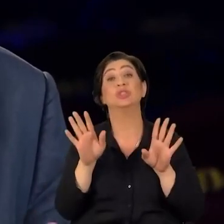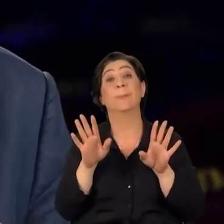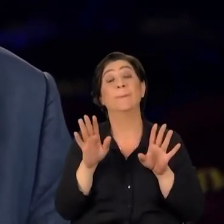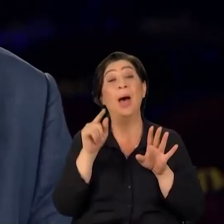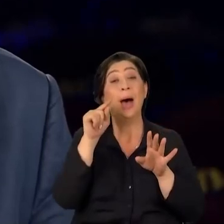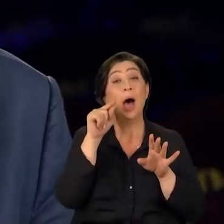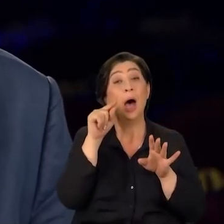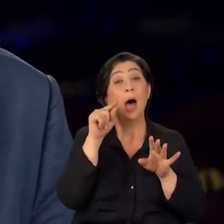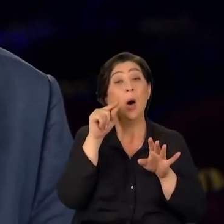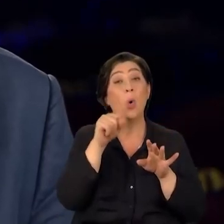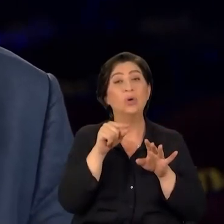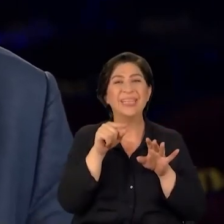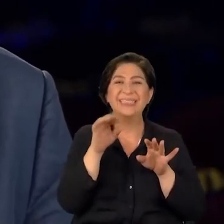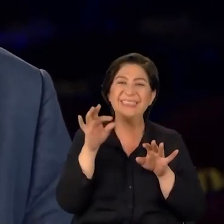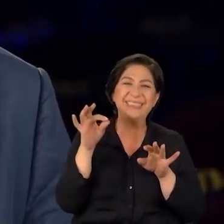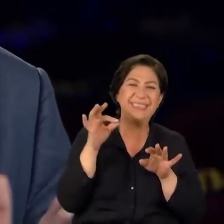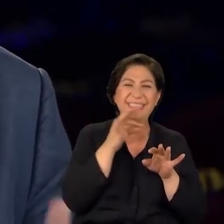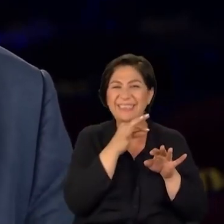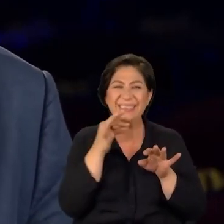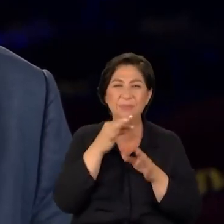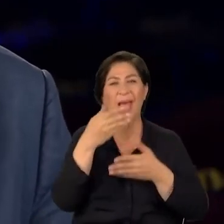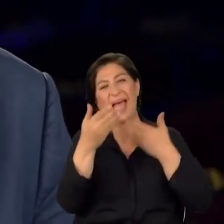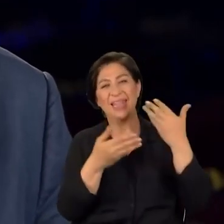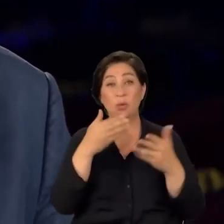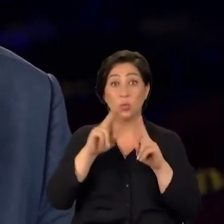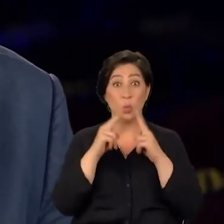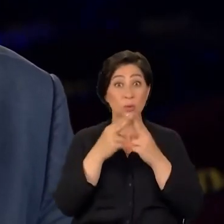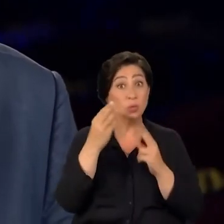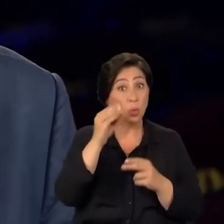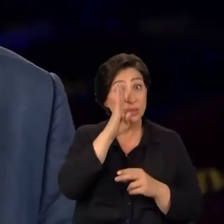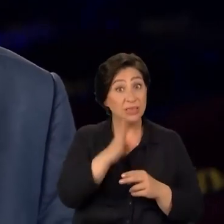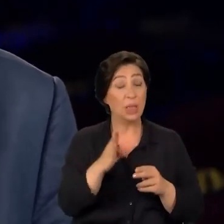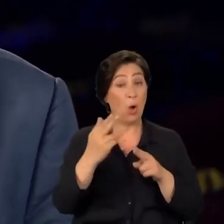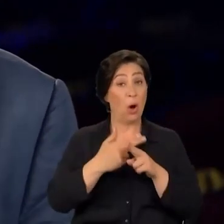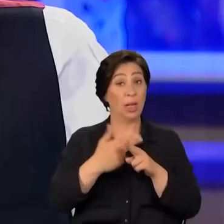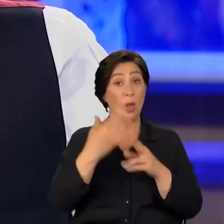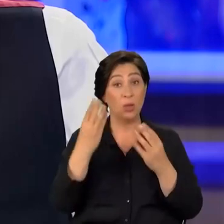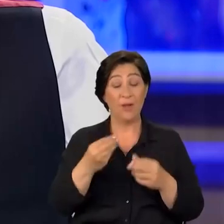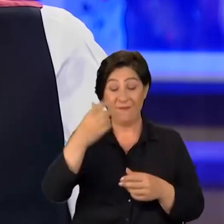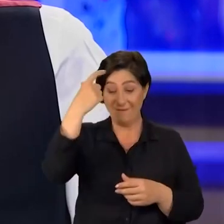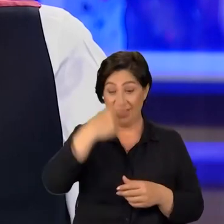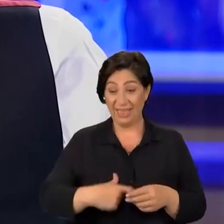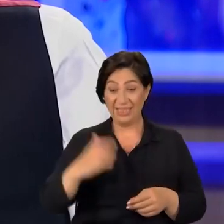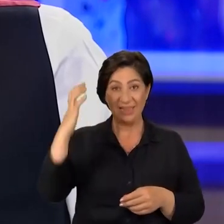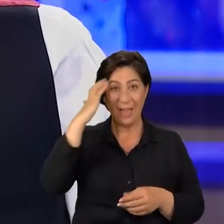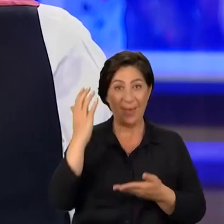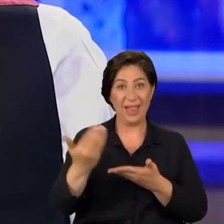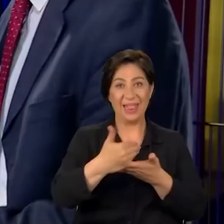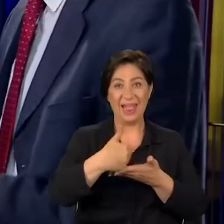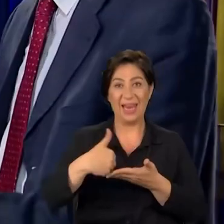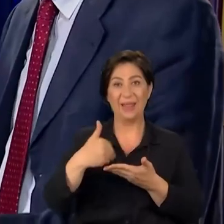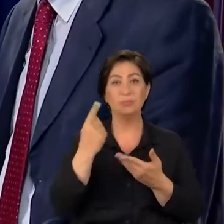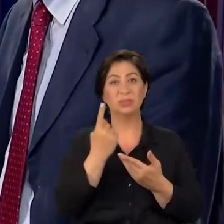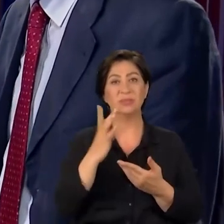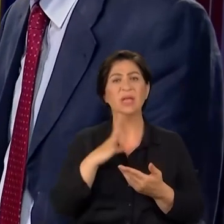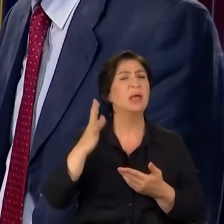Orada kısmen değinilen fakat şu anda dünyada ciddi ciddi örnekleri olan vatandaşlık temel geliri diye bir mesele var.